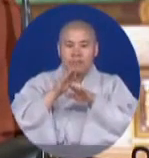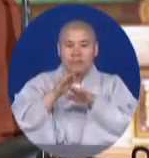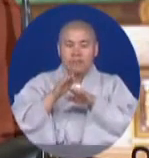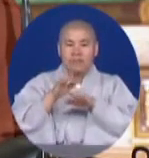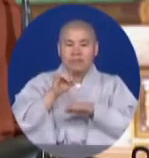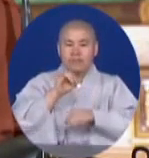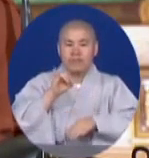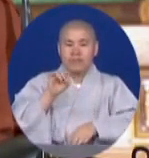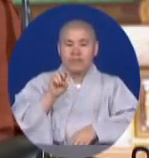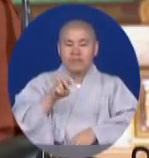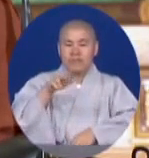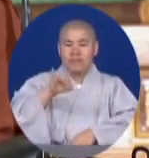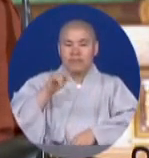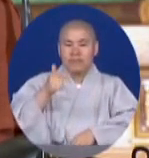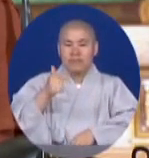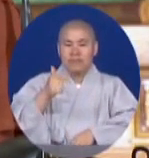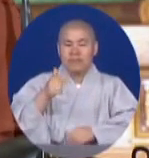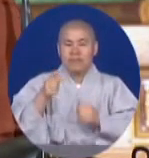임진왜란 전에